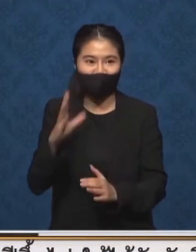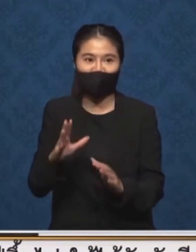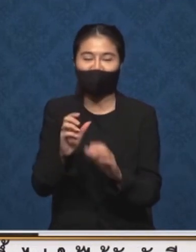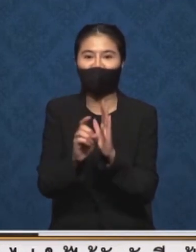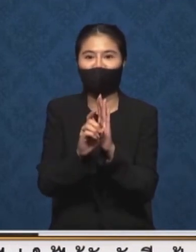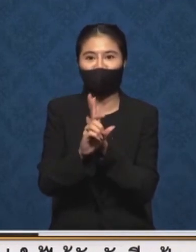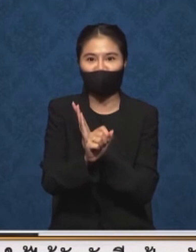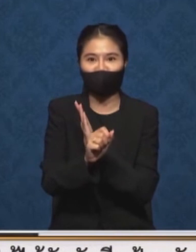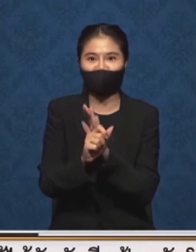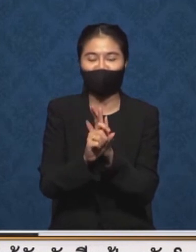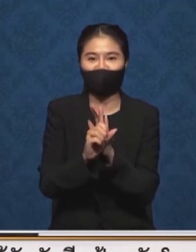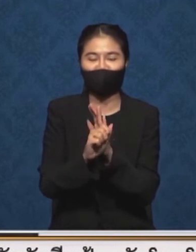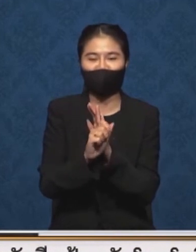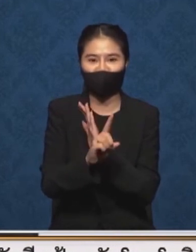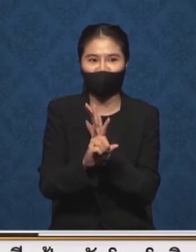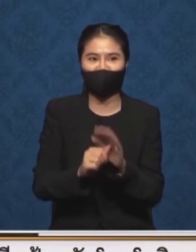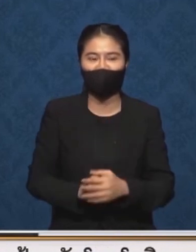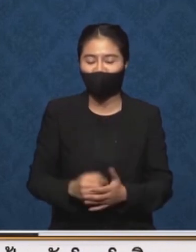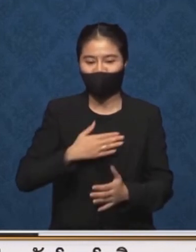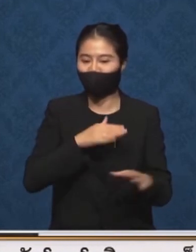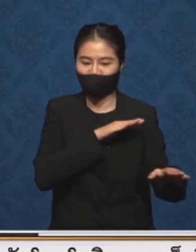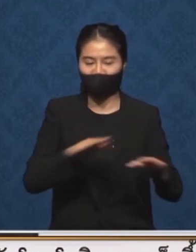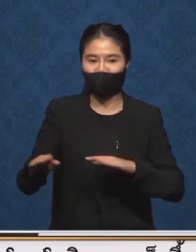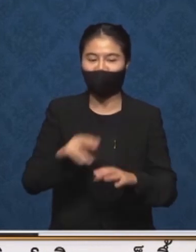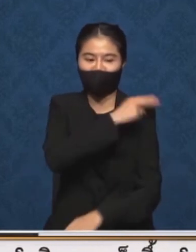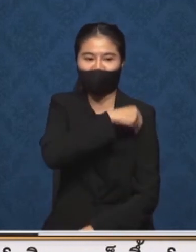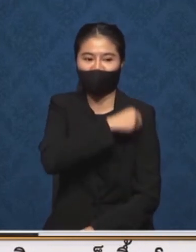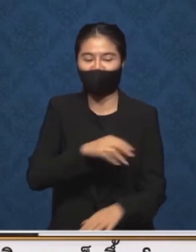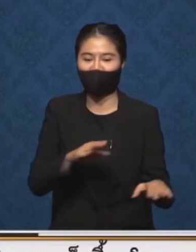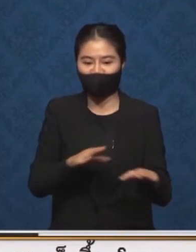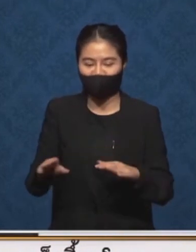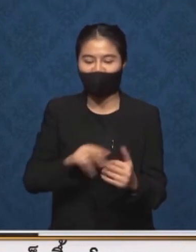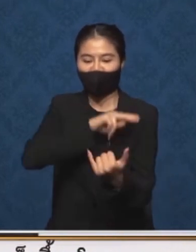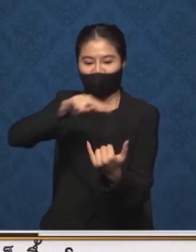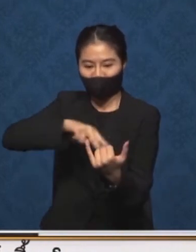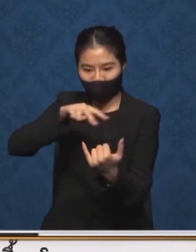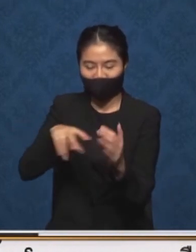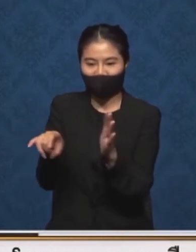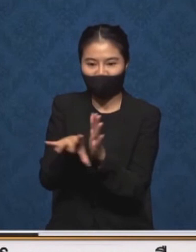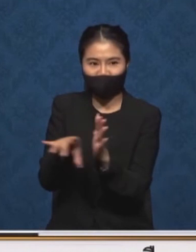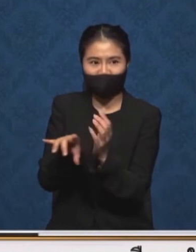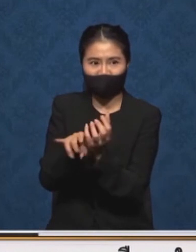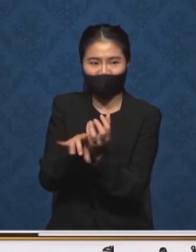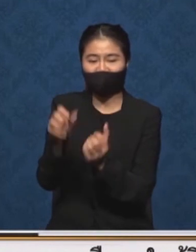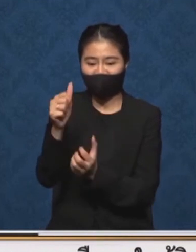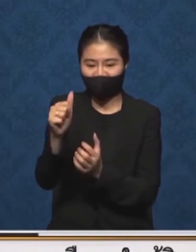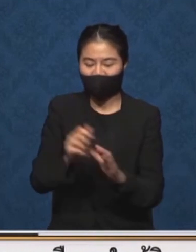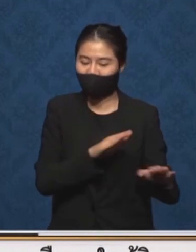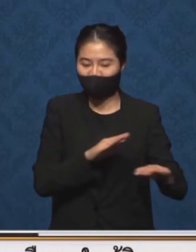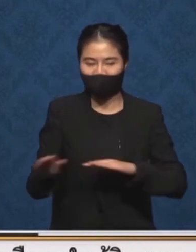ที่จะรับคนปวยกับบ้านเพื่อไปรักษาอย่มประชิธภาพและมีความพร้ม